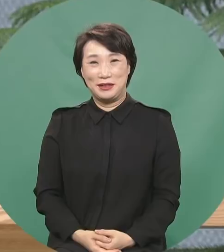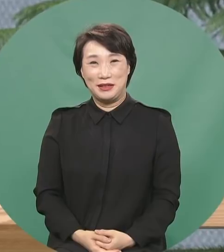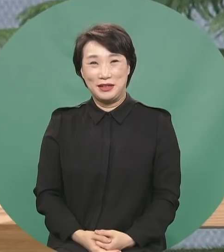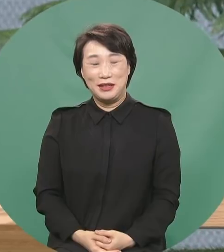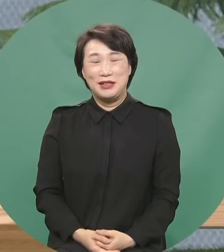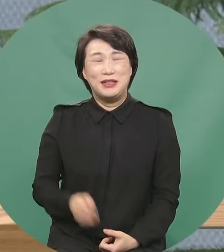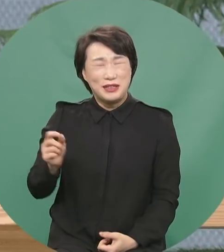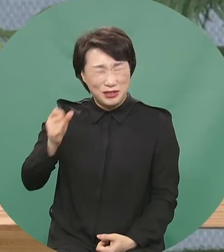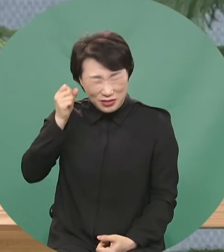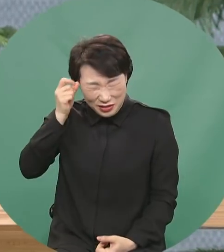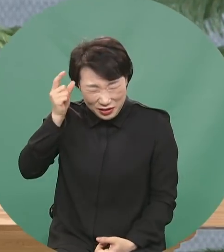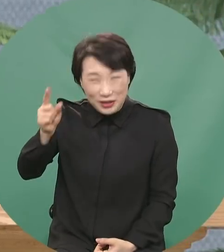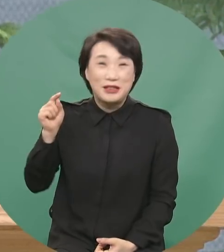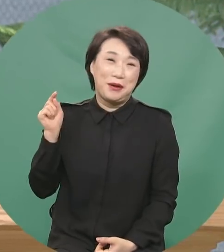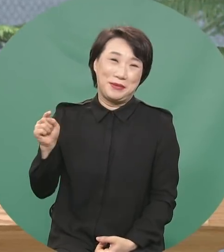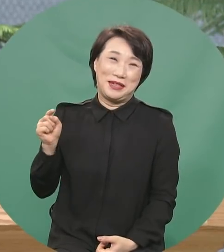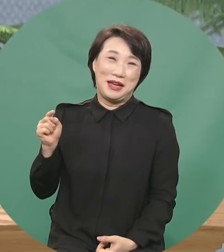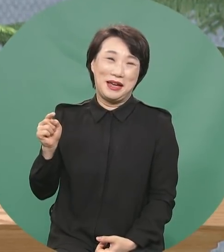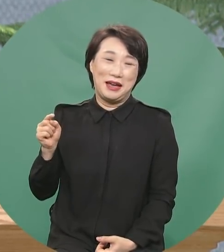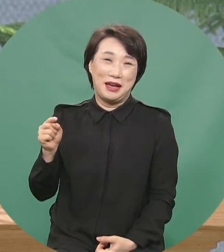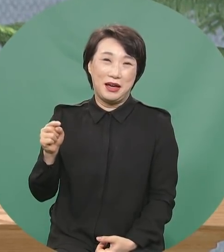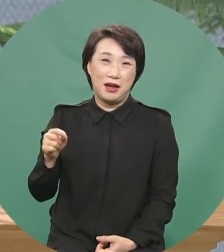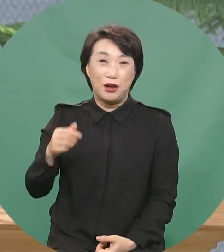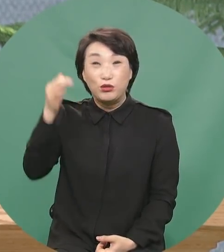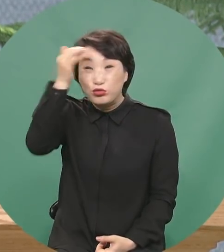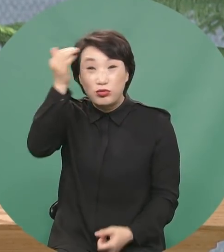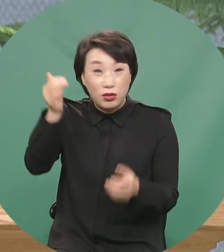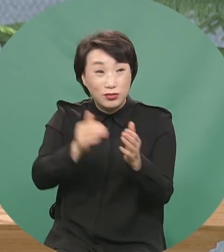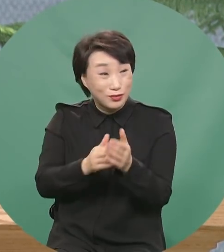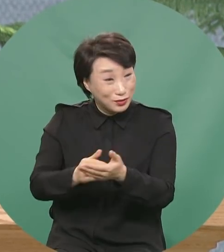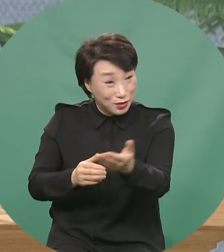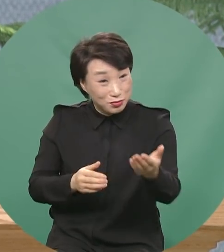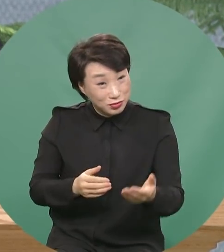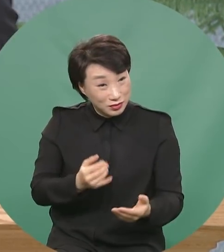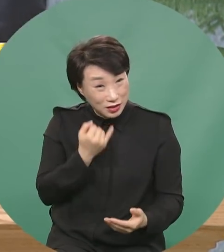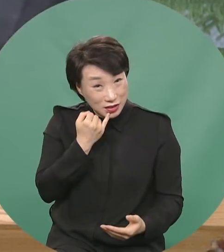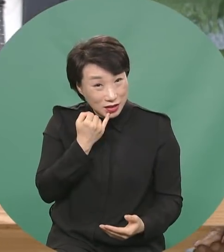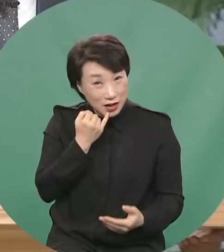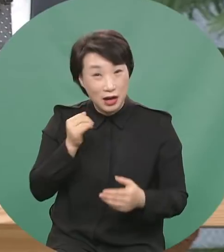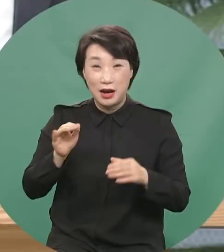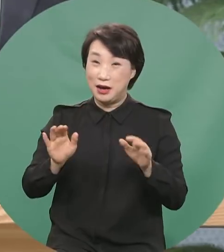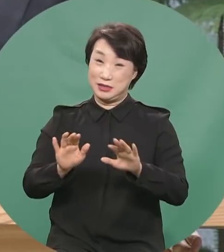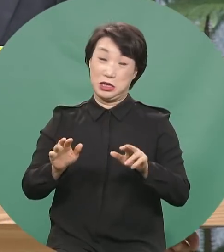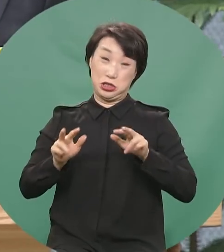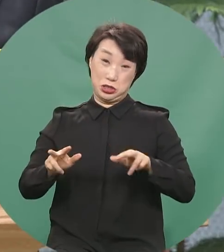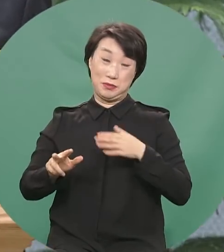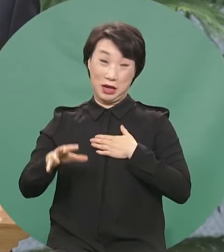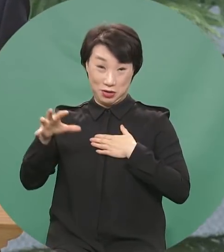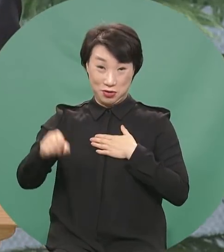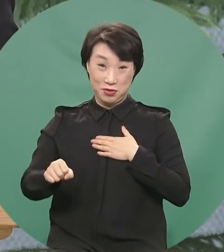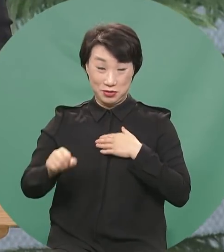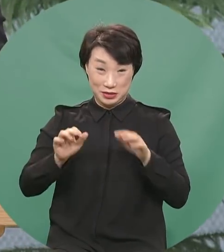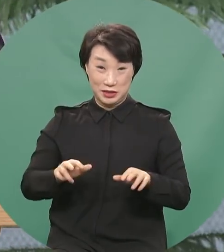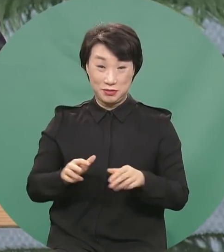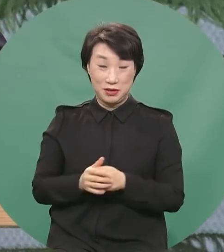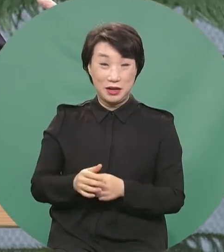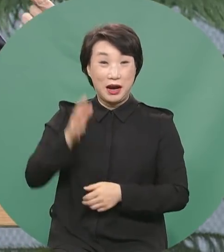이 위대한 것이 듣기만 해도 되겠느냐? 지금 하나님은 죄종을